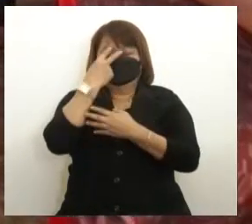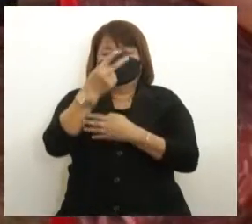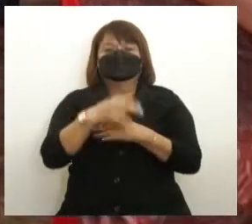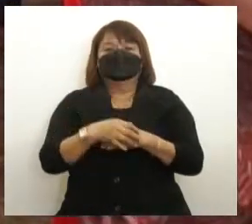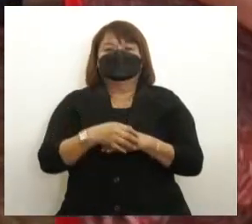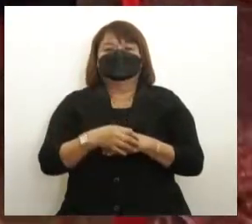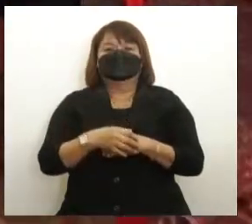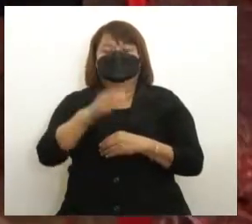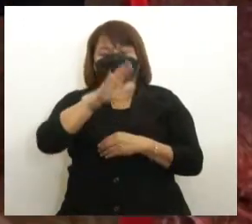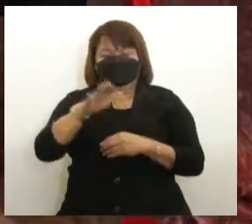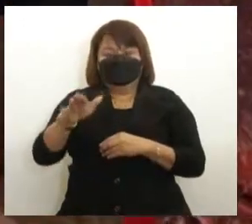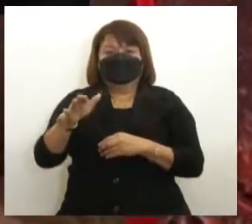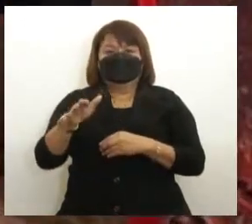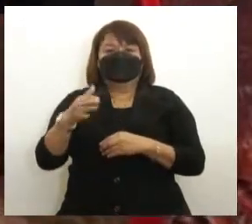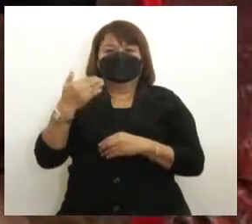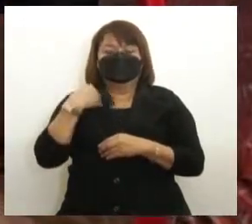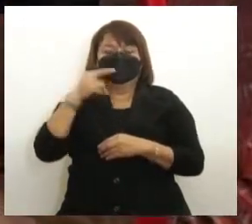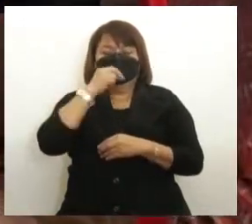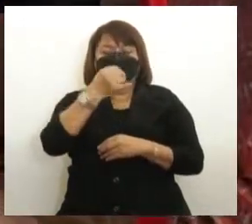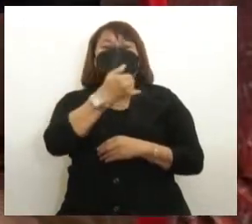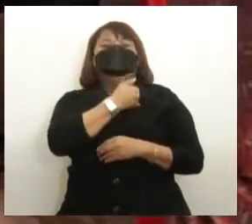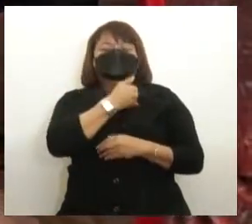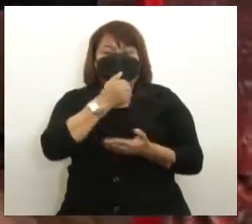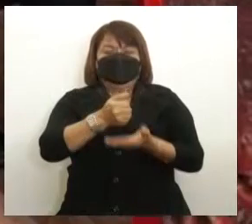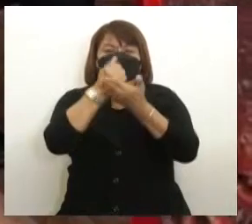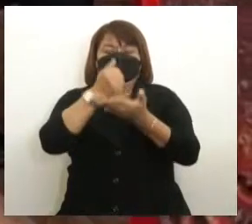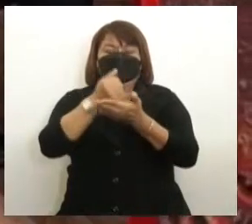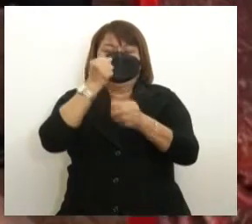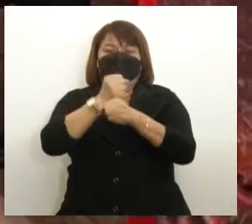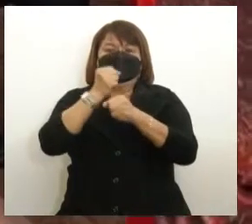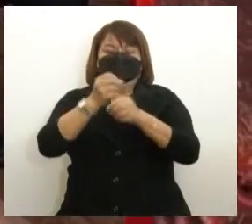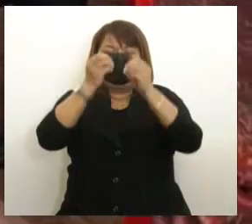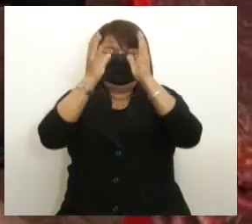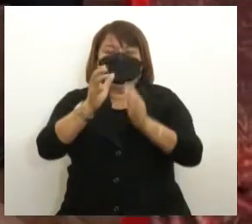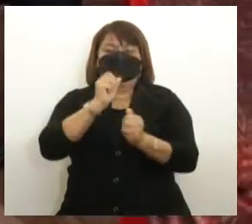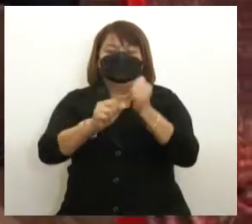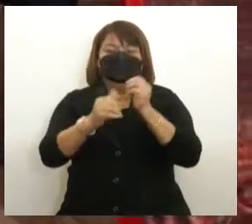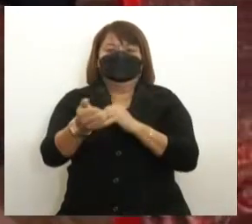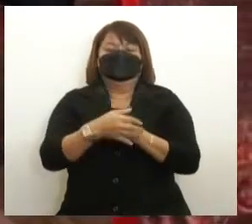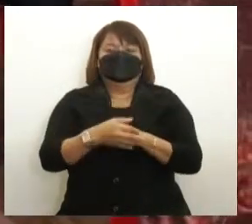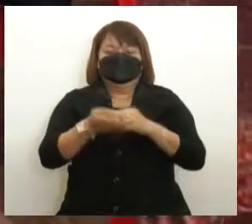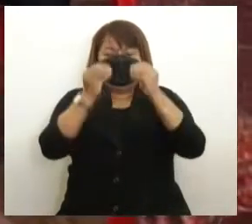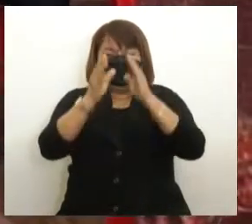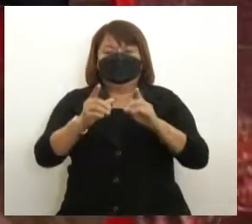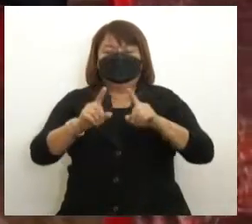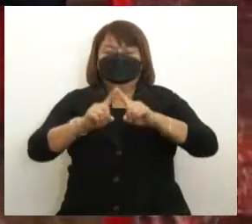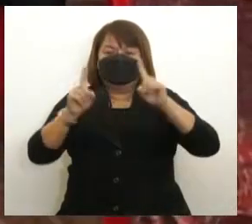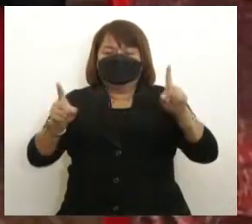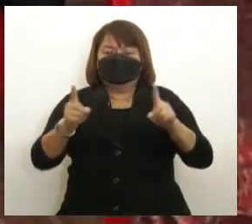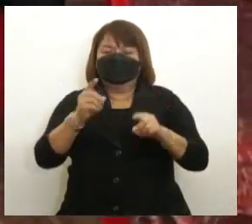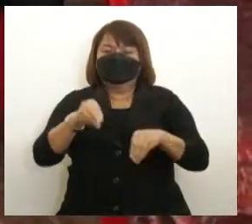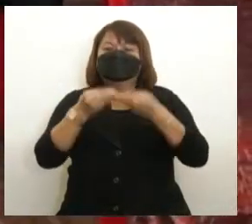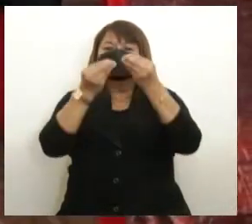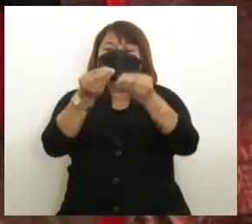นะคะก็คือเขาจะเป็นเด็กที่มีจิตอาสาเขาจะช่วยงานครูทุกอย่างนะคะคุณครูหลายๆท่านไหว้วานให้ทำอะไรเ